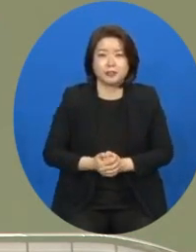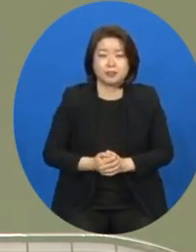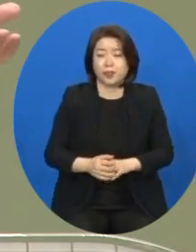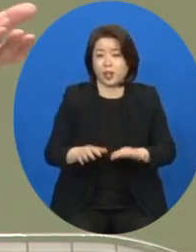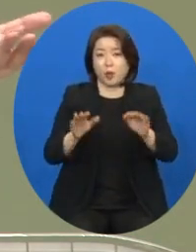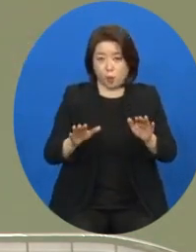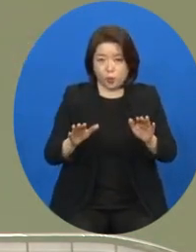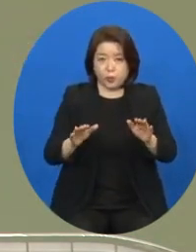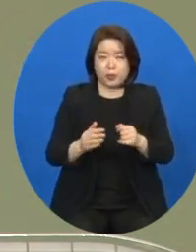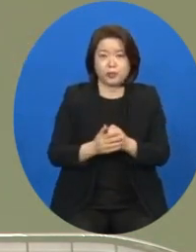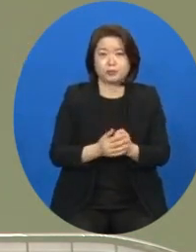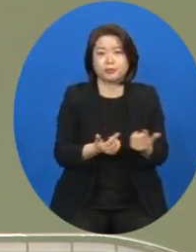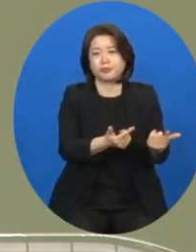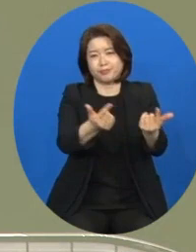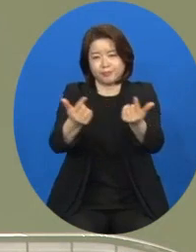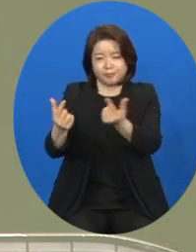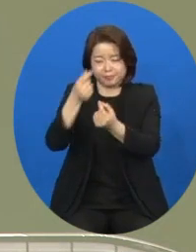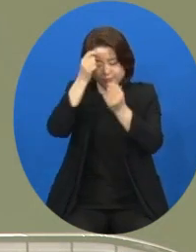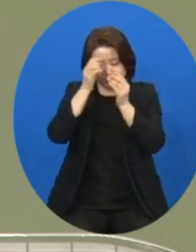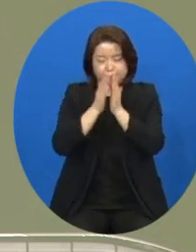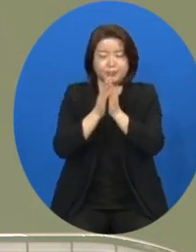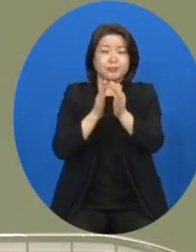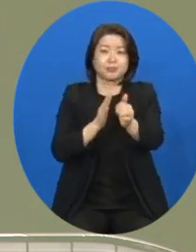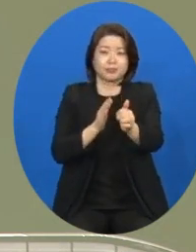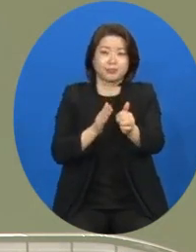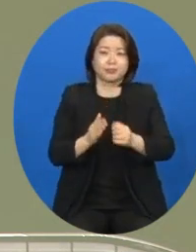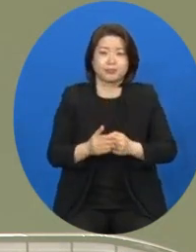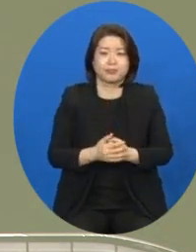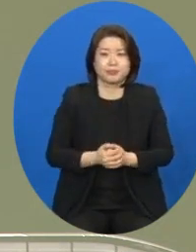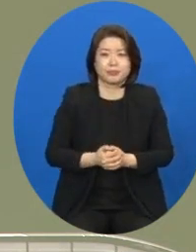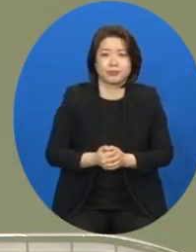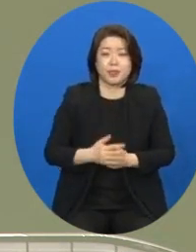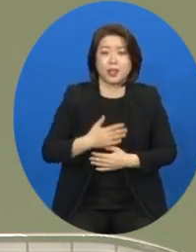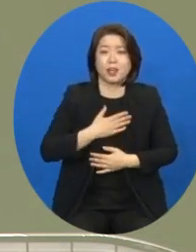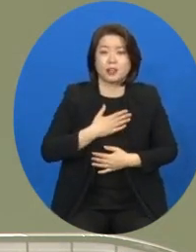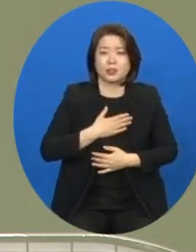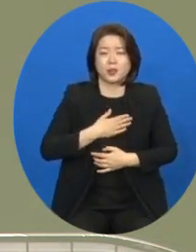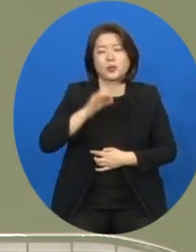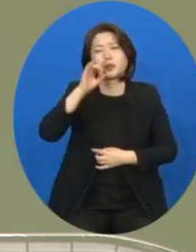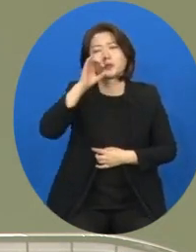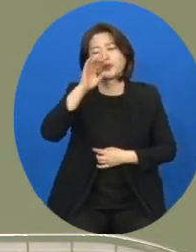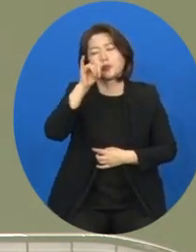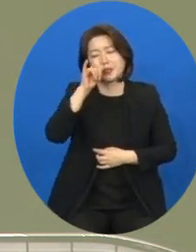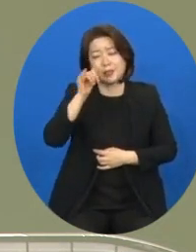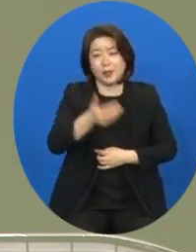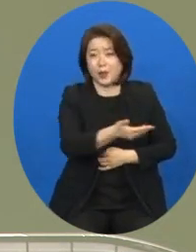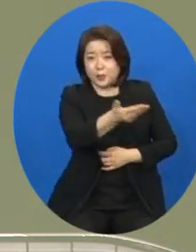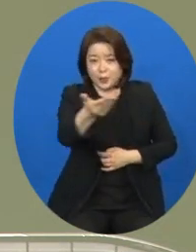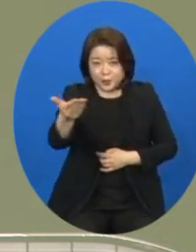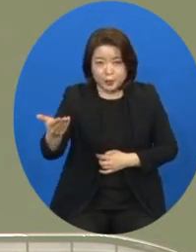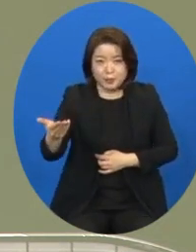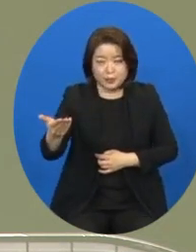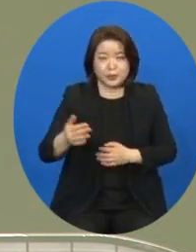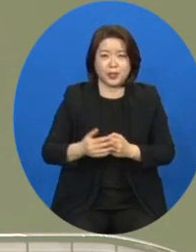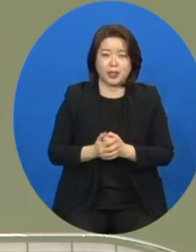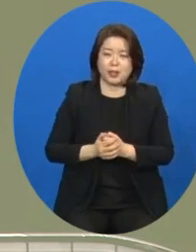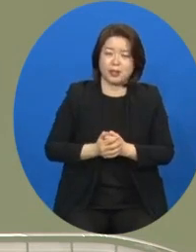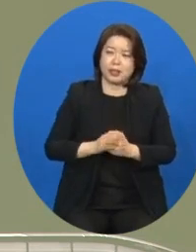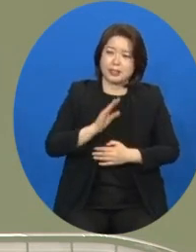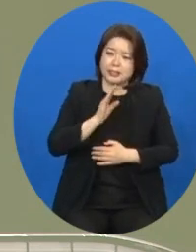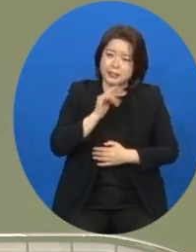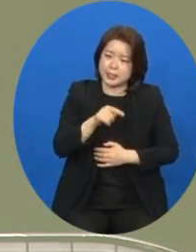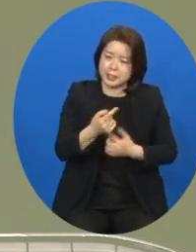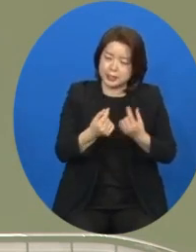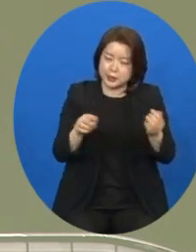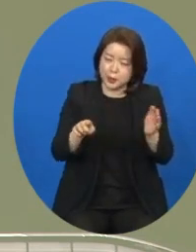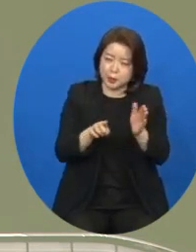오늘 우리 같이 기도하는 시간을 갖겠는데 저는 궁금해요. 여러분 중에 정말 그런 믿음의